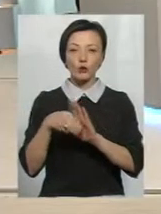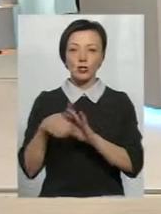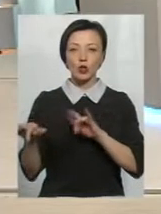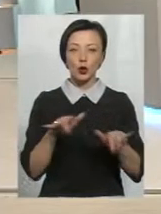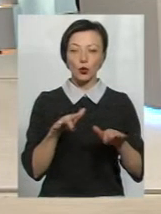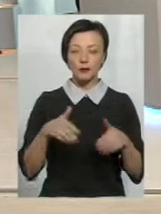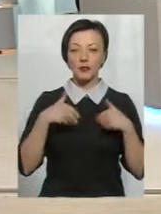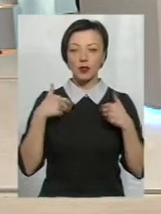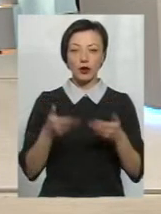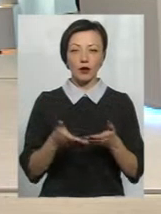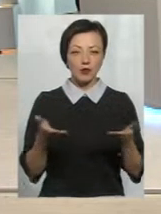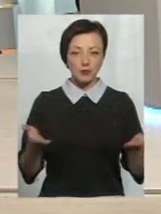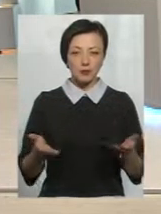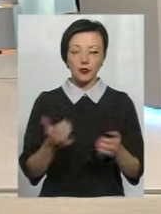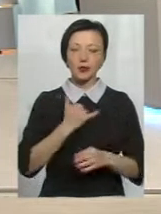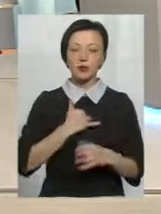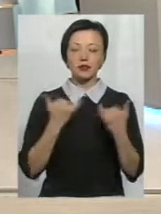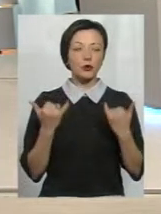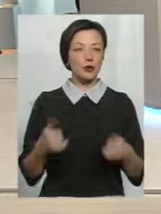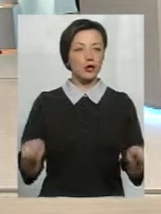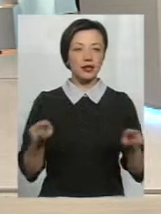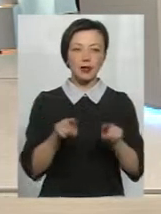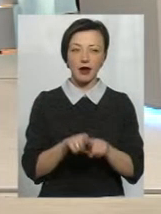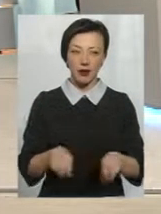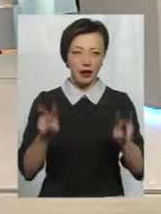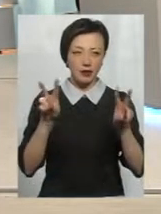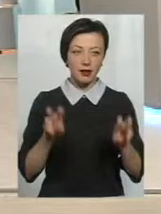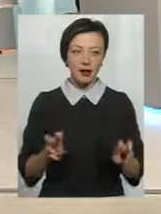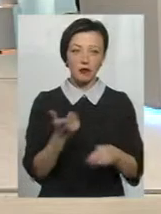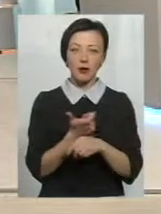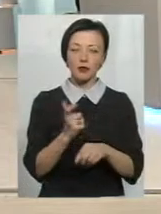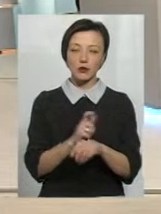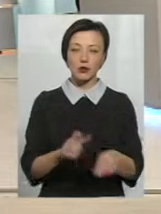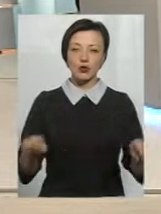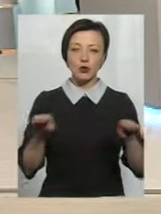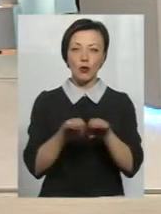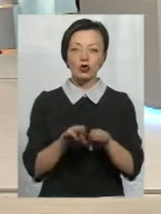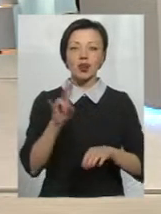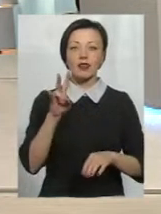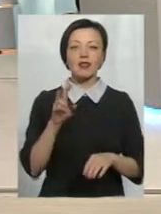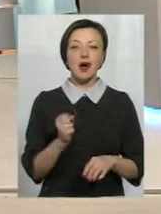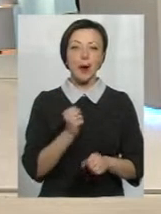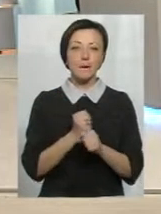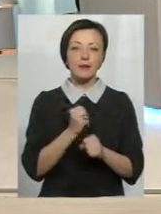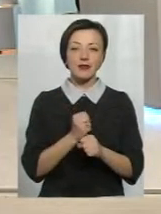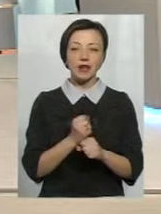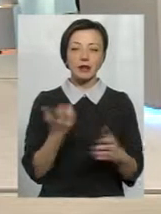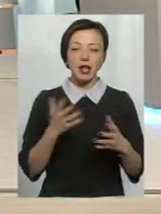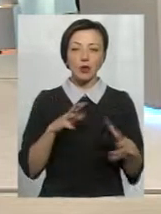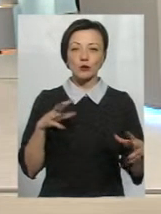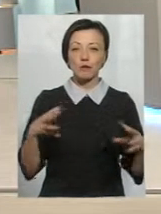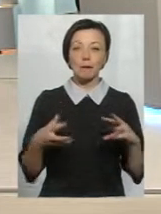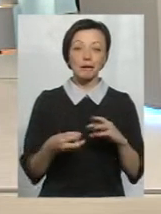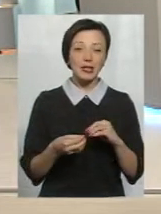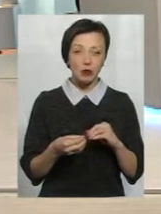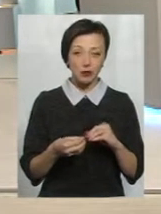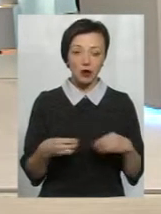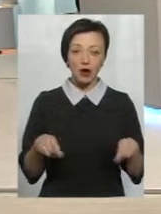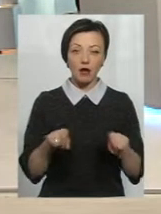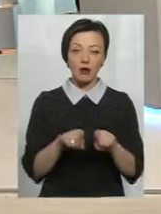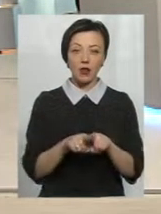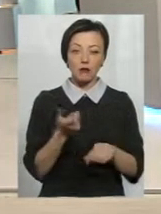вітати. В нас сьогодні така тема більше схожа на підведення якихось підсумків, а також